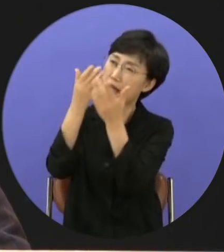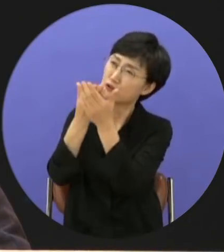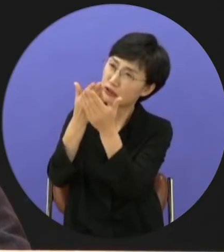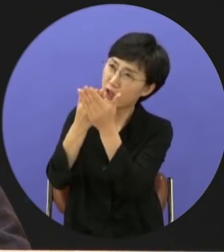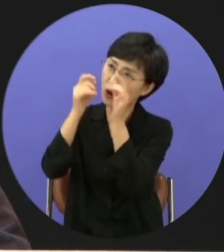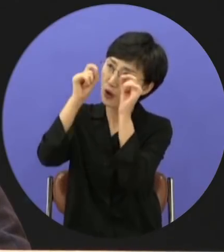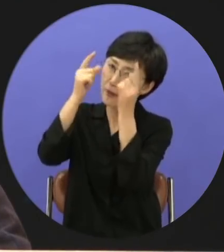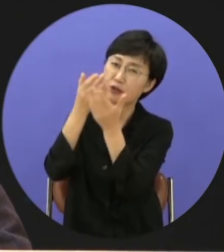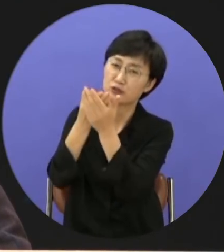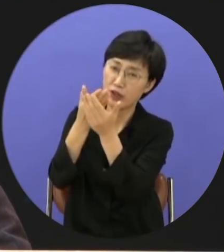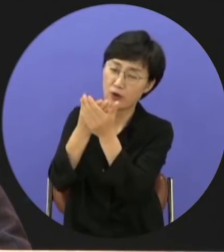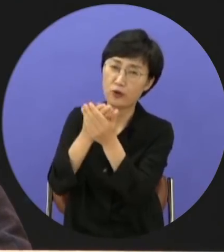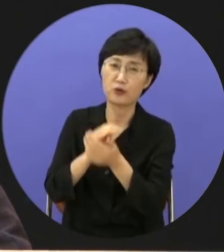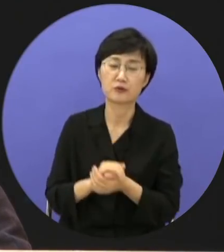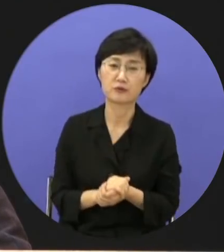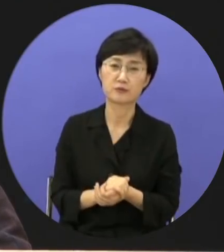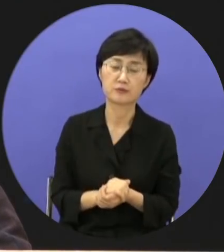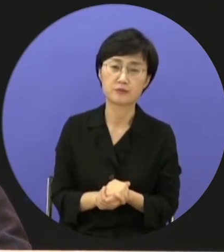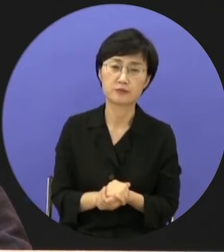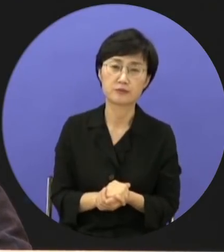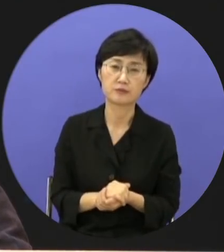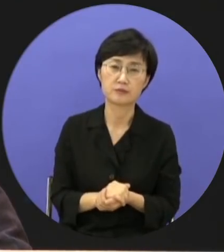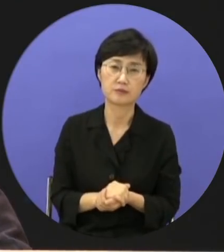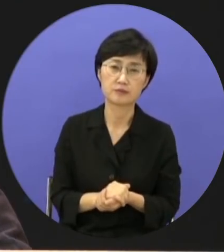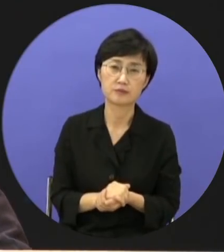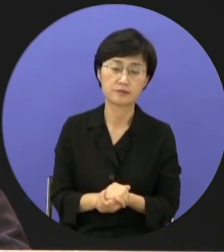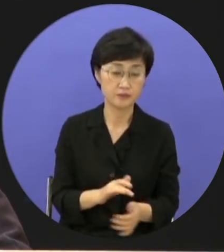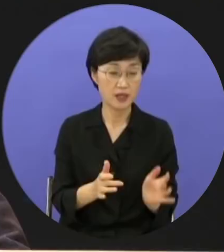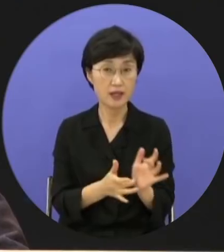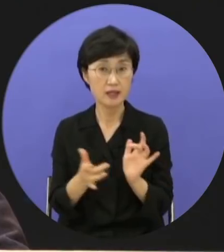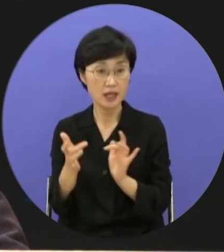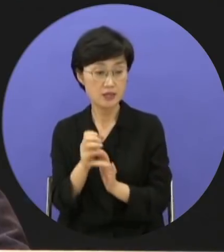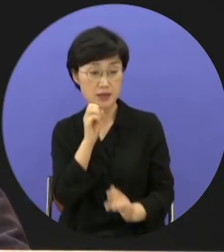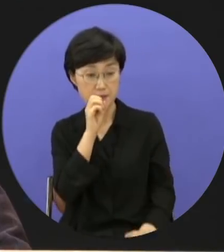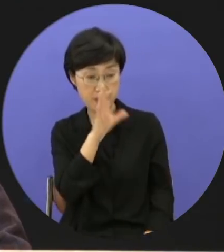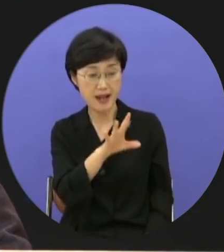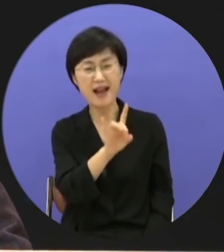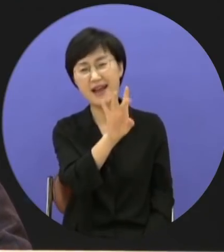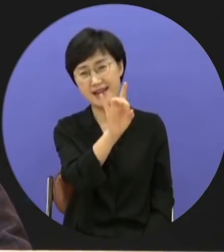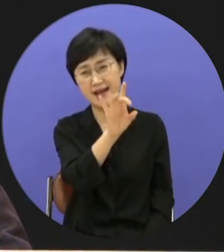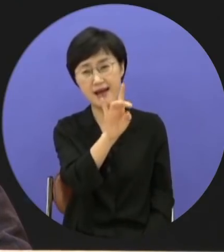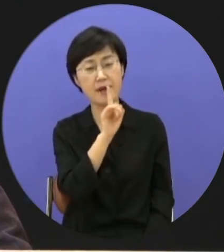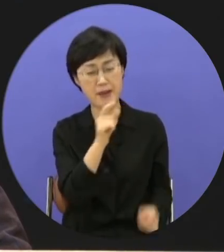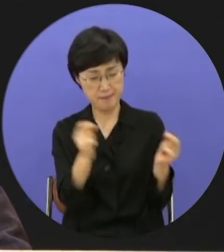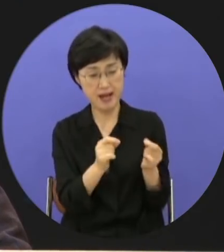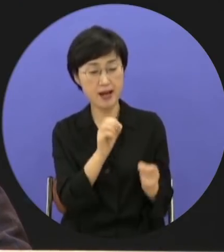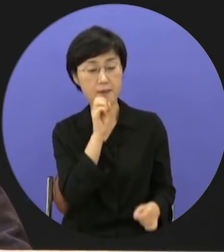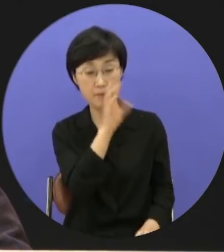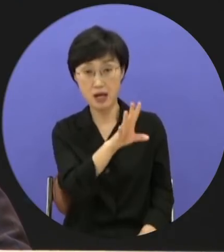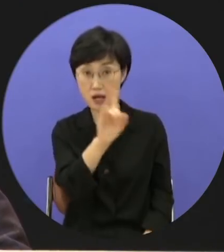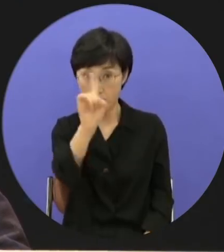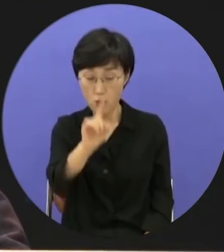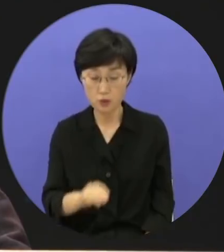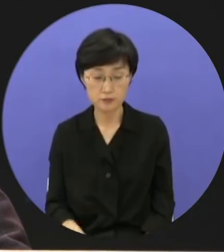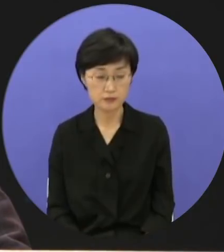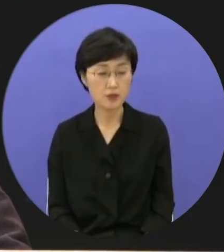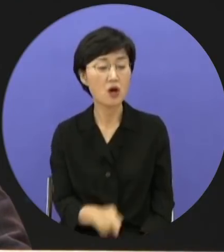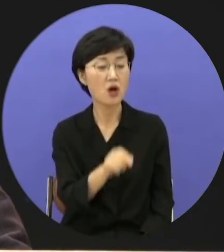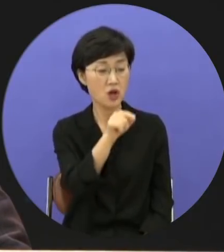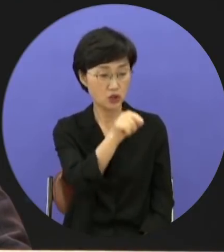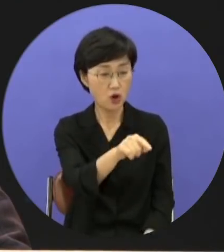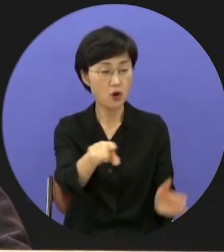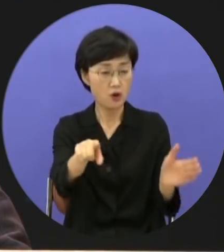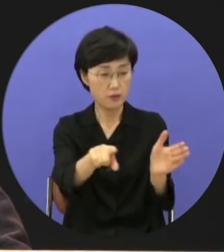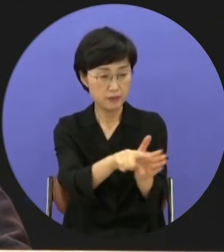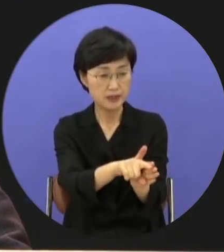And because Bartimaeus could not see, he said, I want to see. 예수님께서 단 한마디 하셨습니다. And Jesus just spoke one word. 네